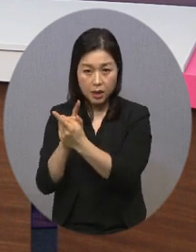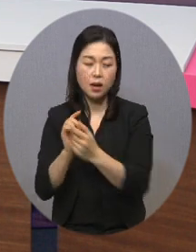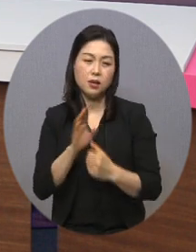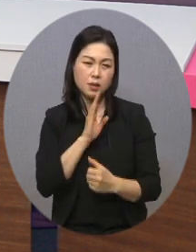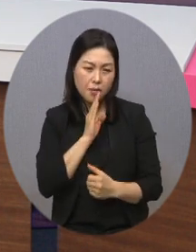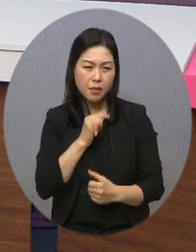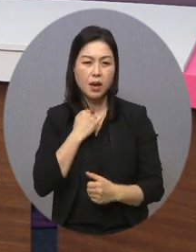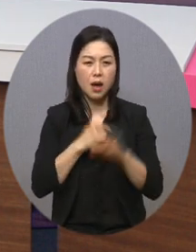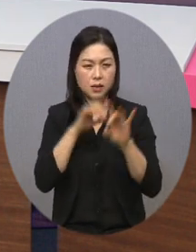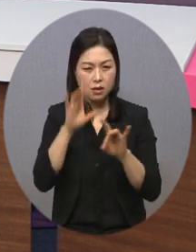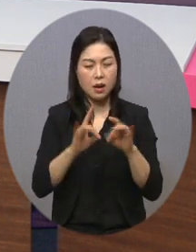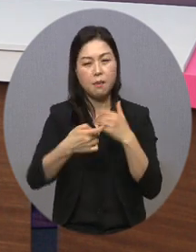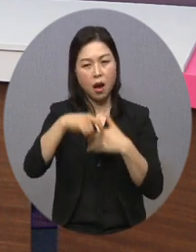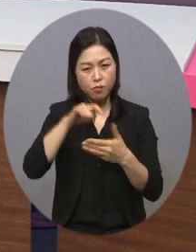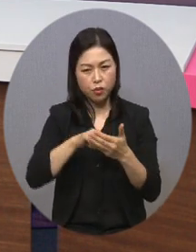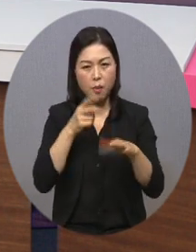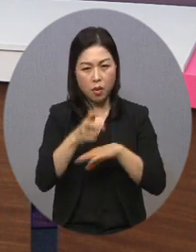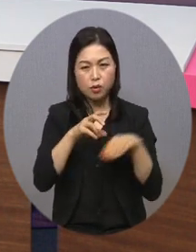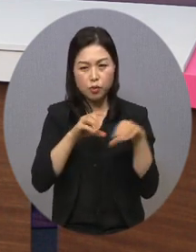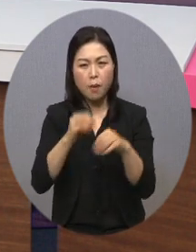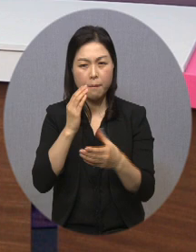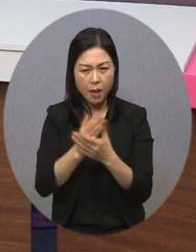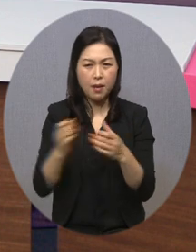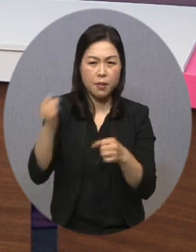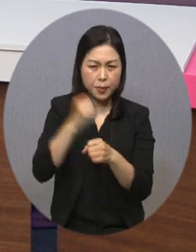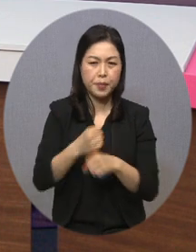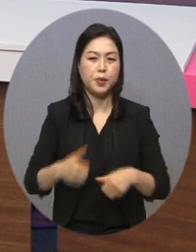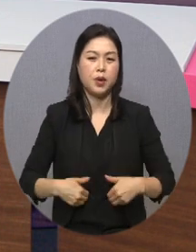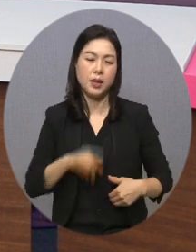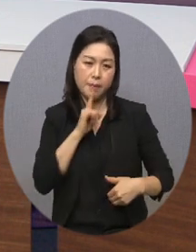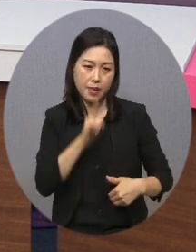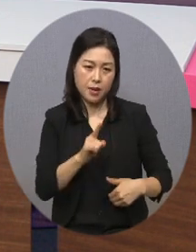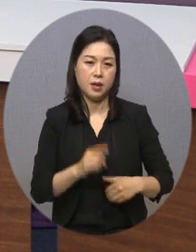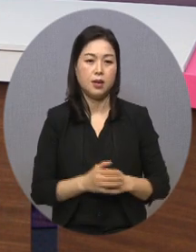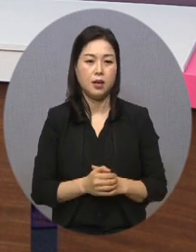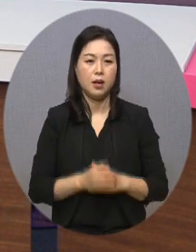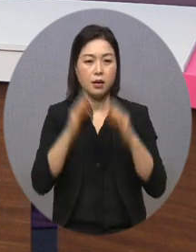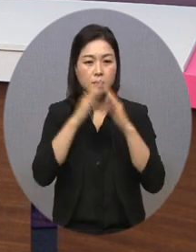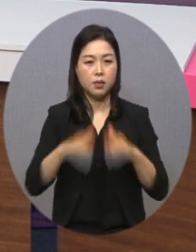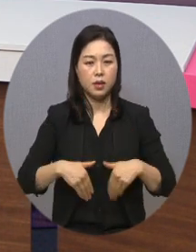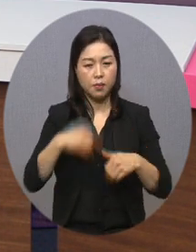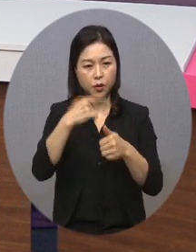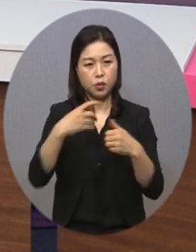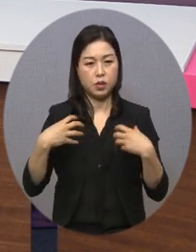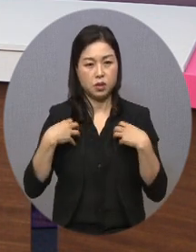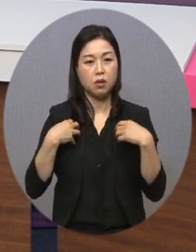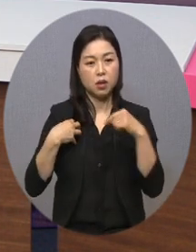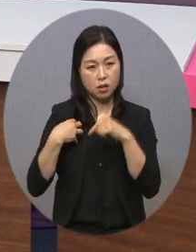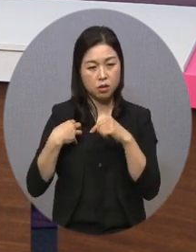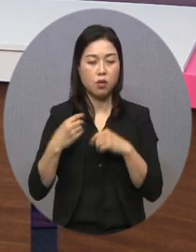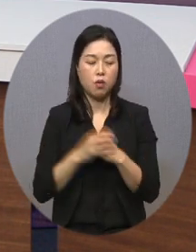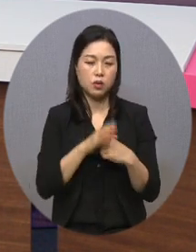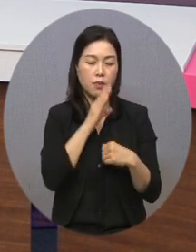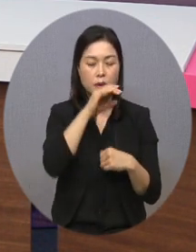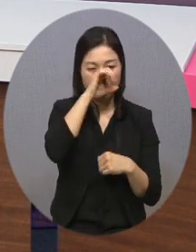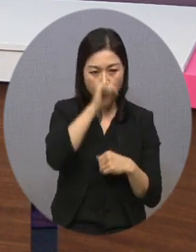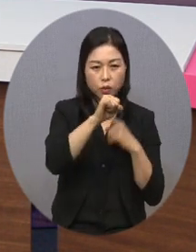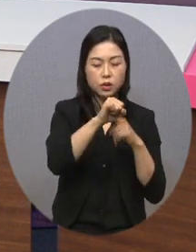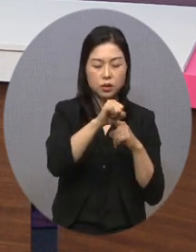간절한 마음으로 재개돼야 한다라고 말씀도 드렸고 또 우리 전라남도 교육청에서도 전향적으로 검토를